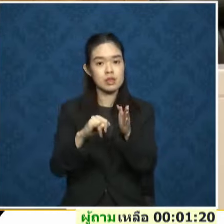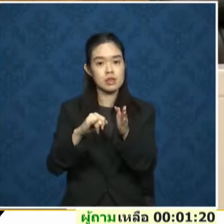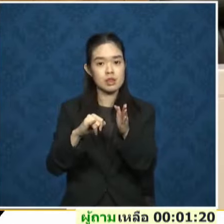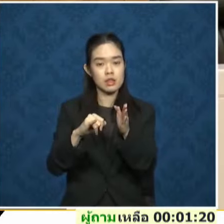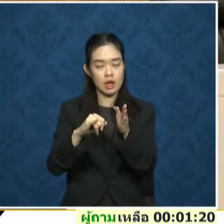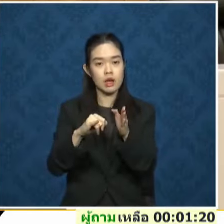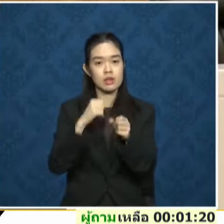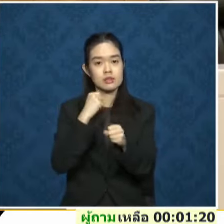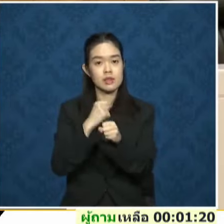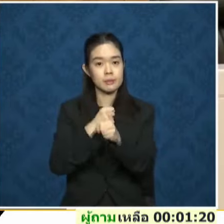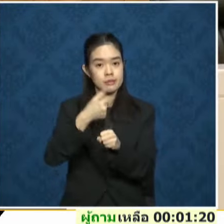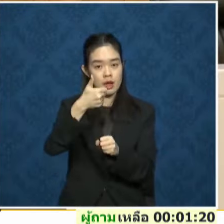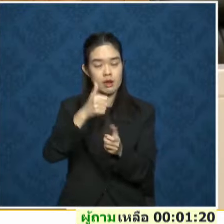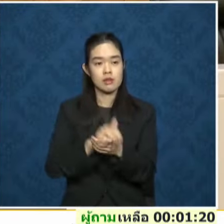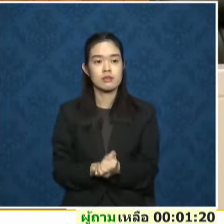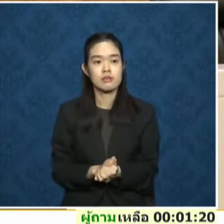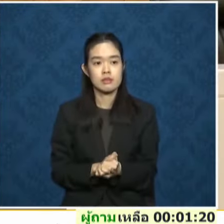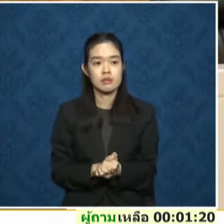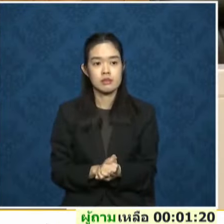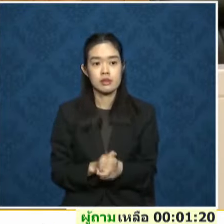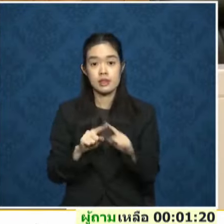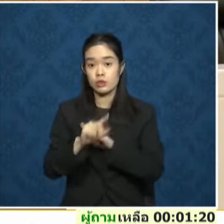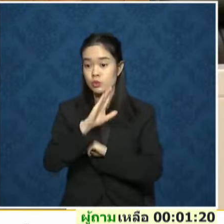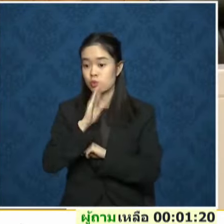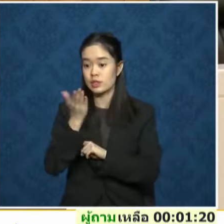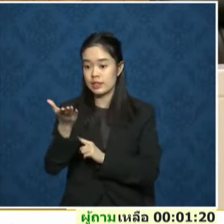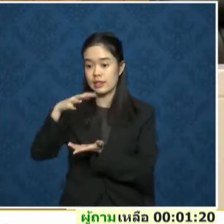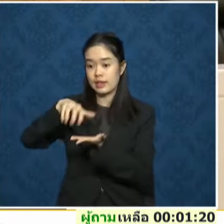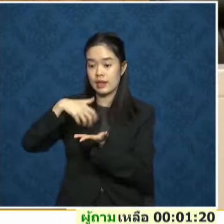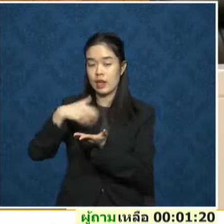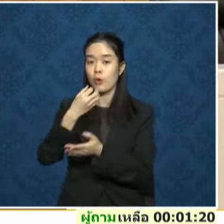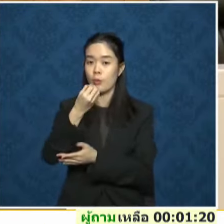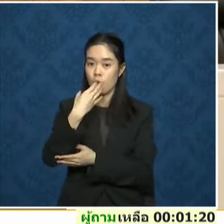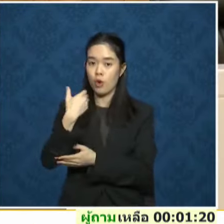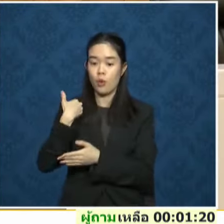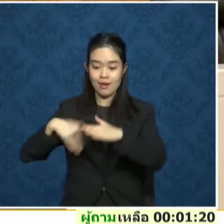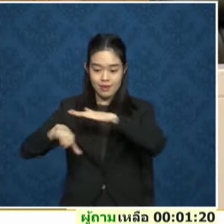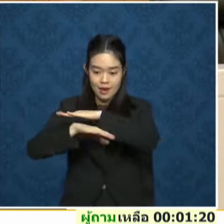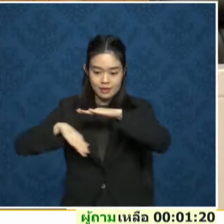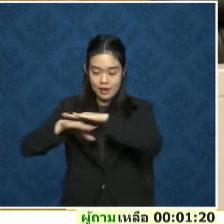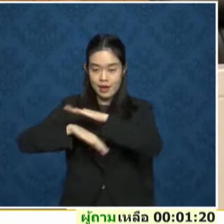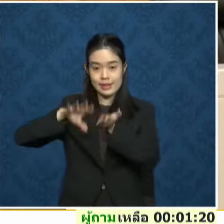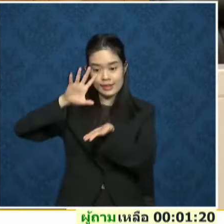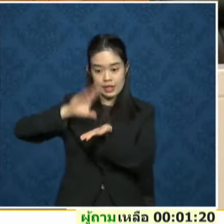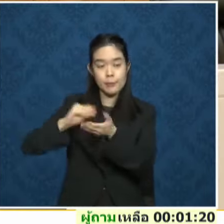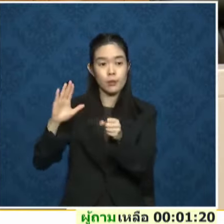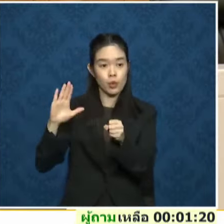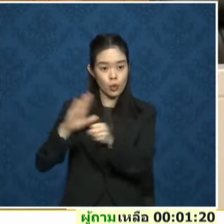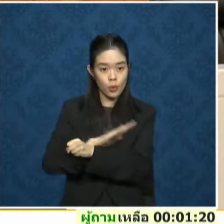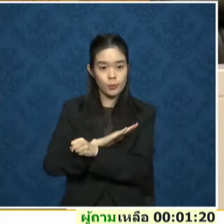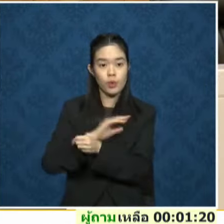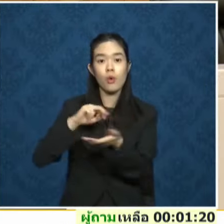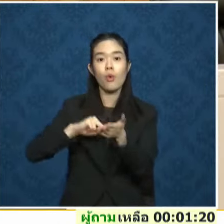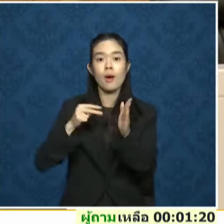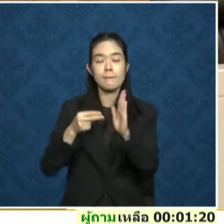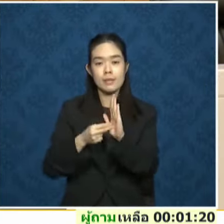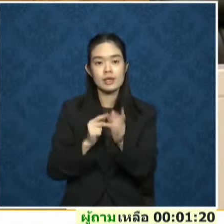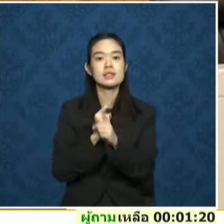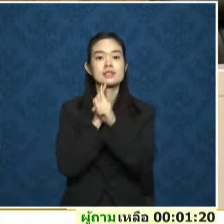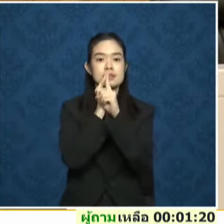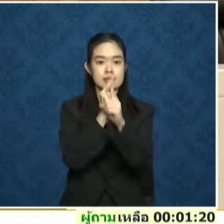ขึ้นก็ถ้าเกิดตามที่หลักฐานชัดก็อยู่ในแนวของ